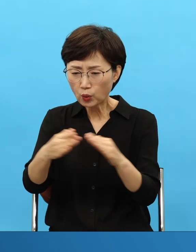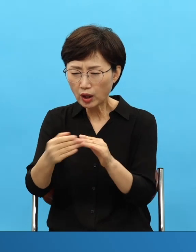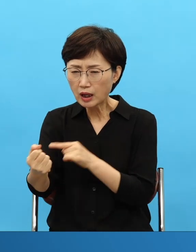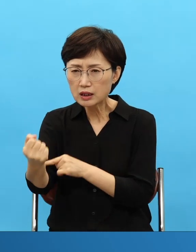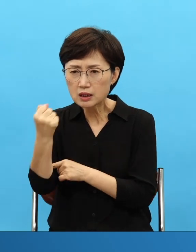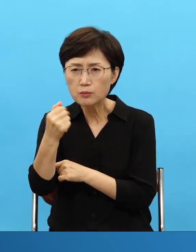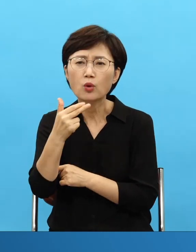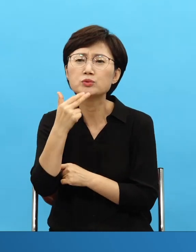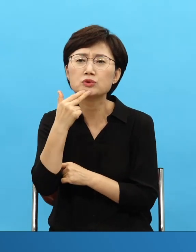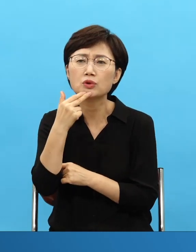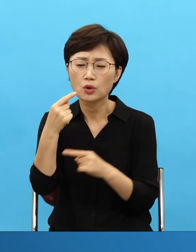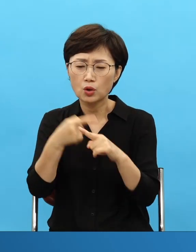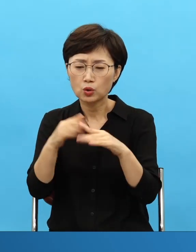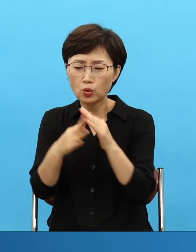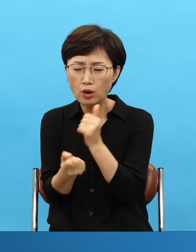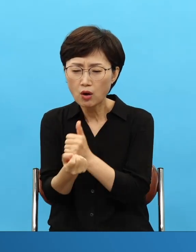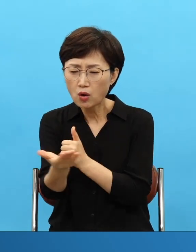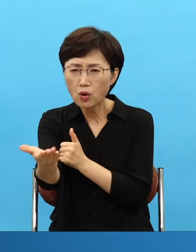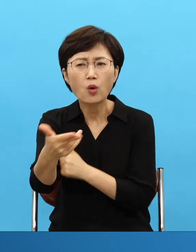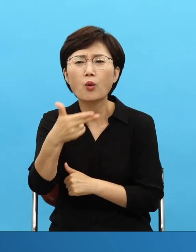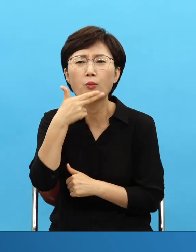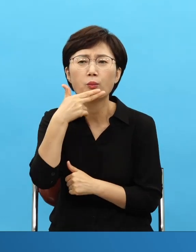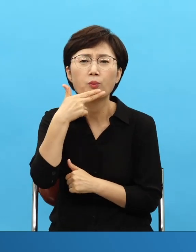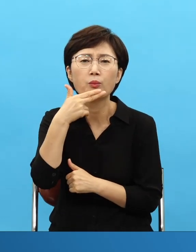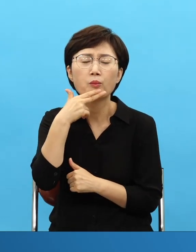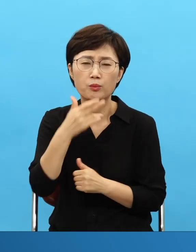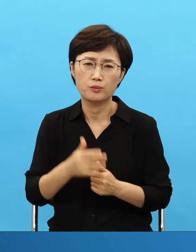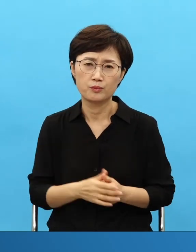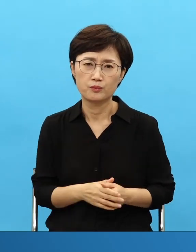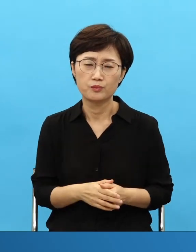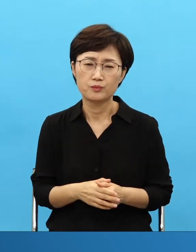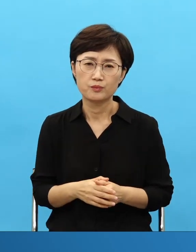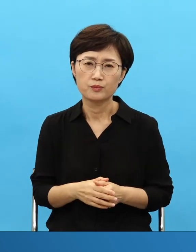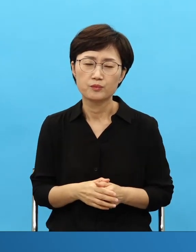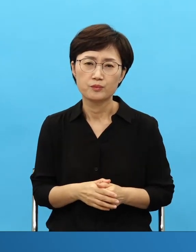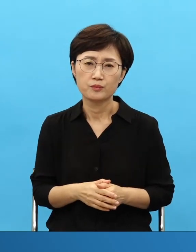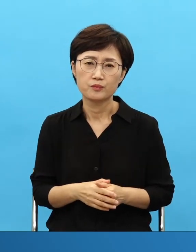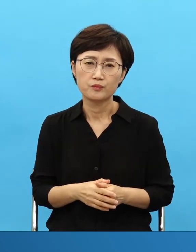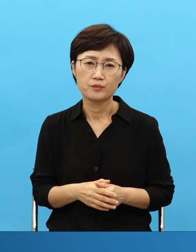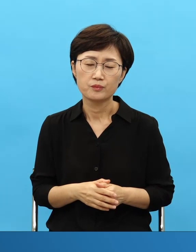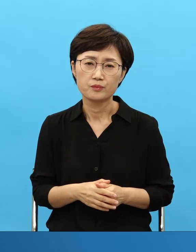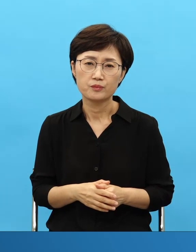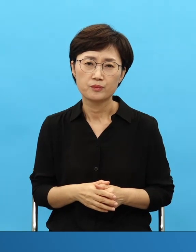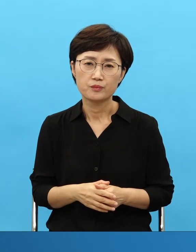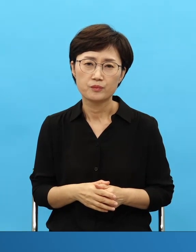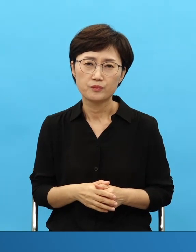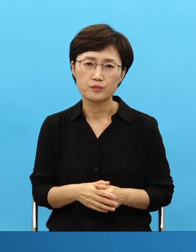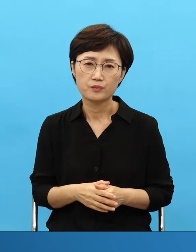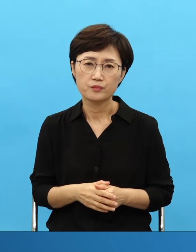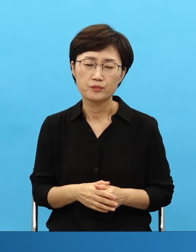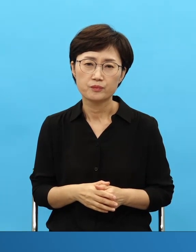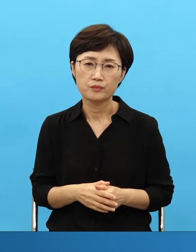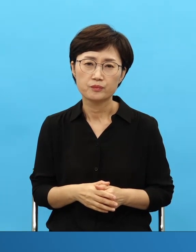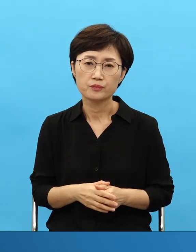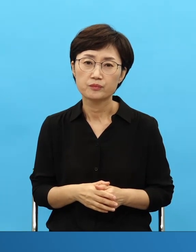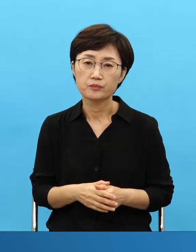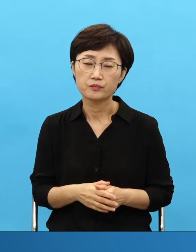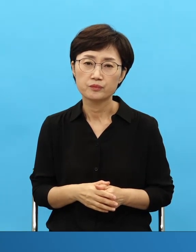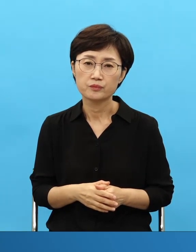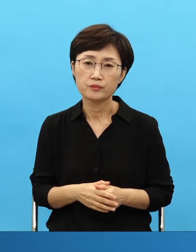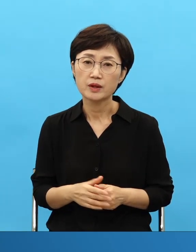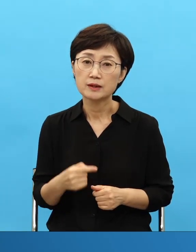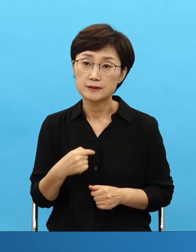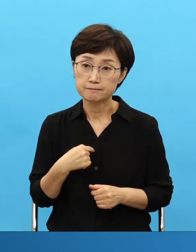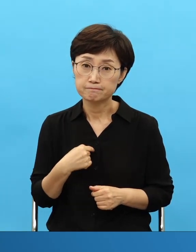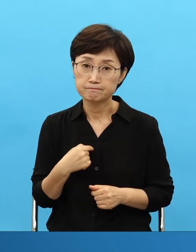small churches, but it's not just the numbers. We see that in all areas we continue to lose strength. 저는